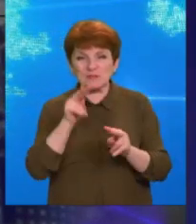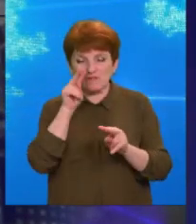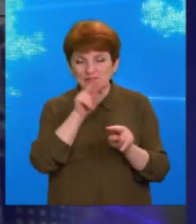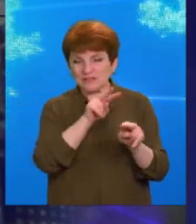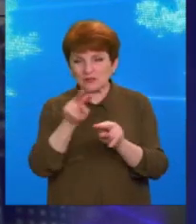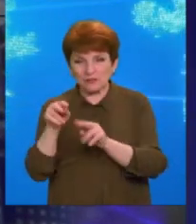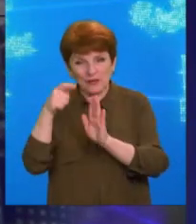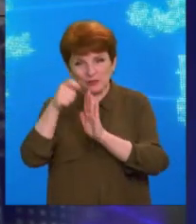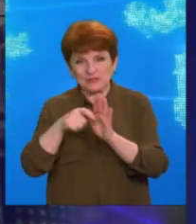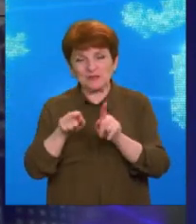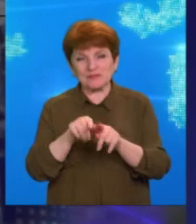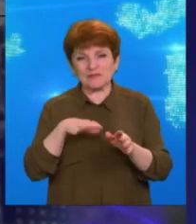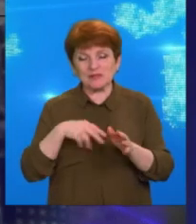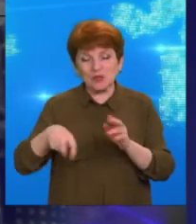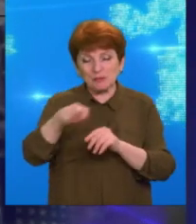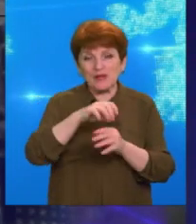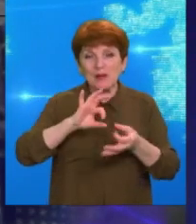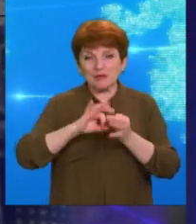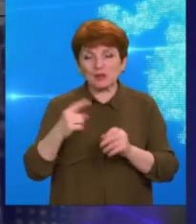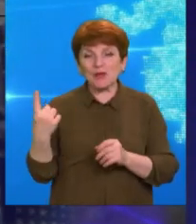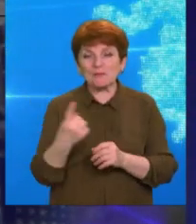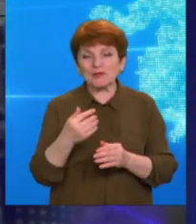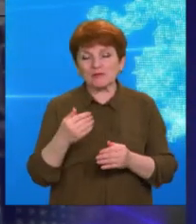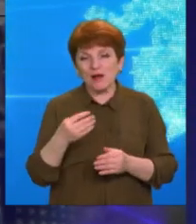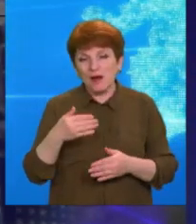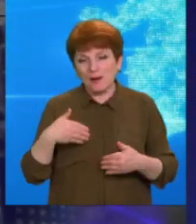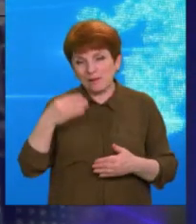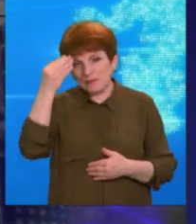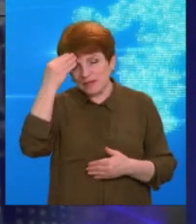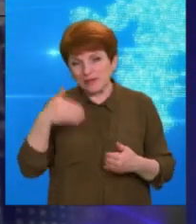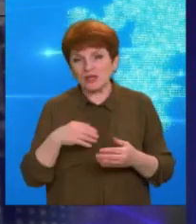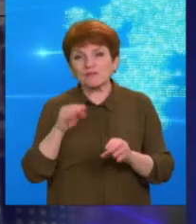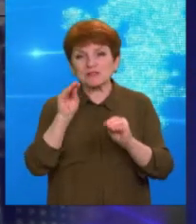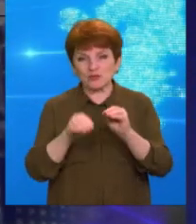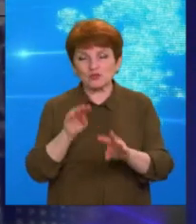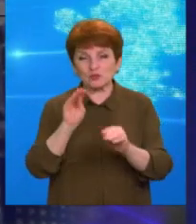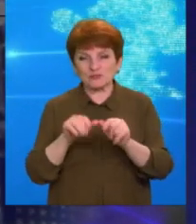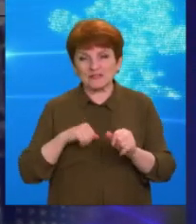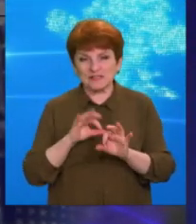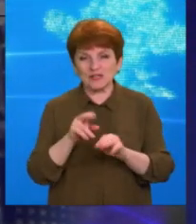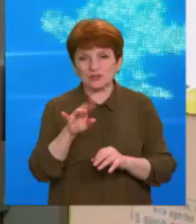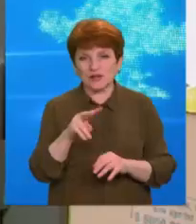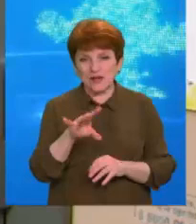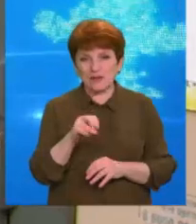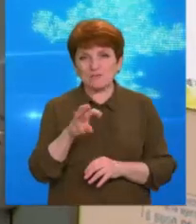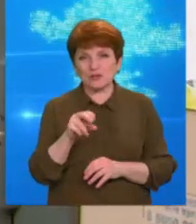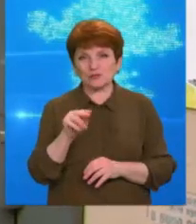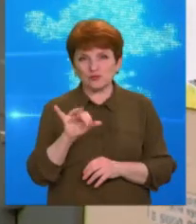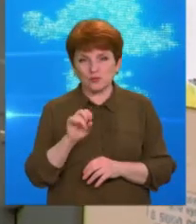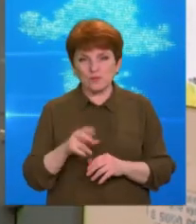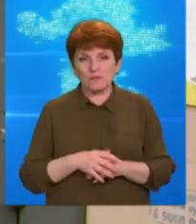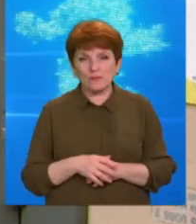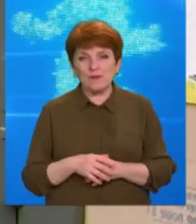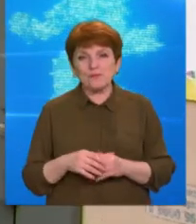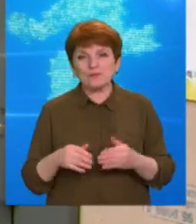видеонаблюдения за подъездом и двором. Подробнее о первых отзывах и возможностях устройства расскажет Леонид Кривичев. Алло,